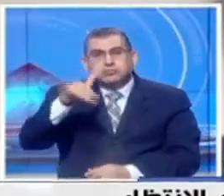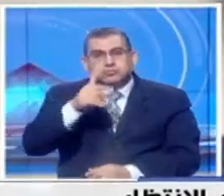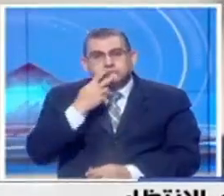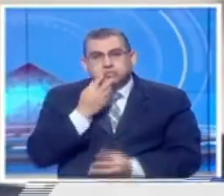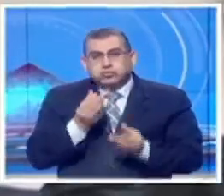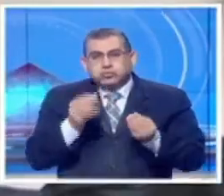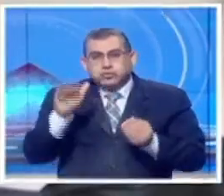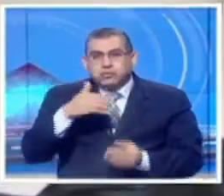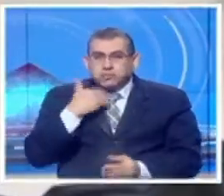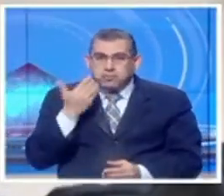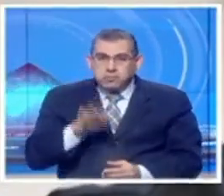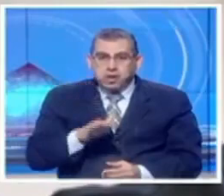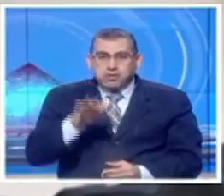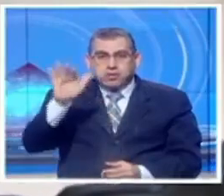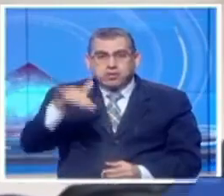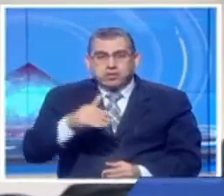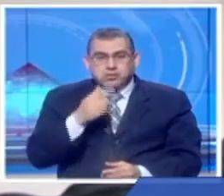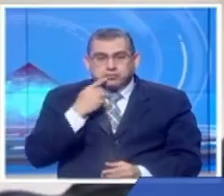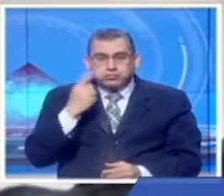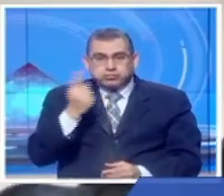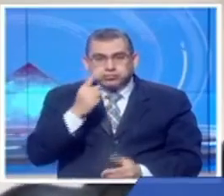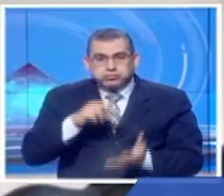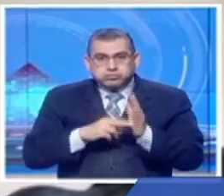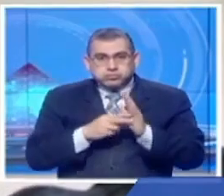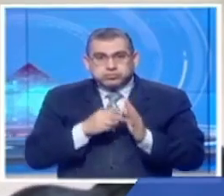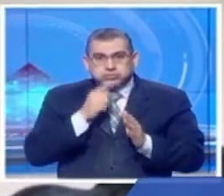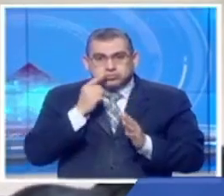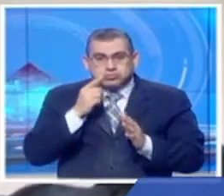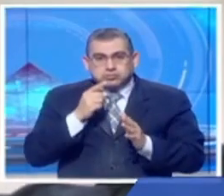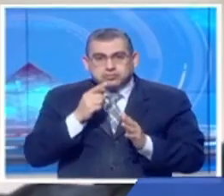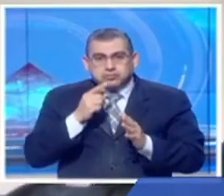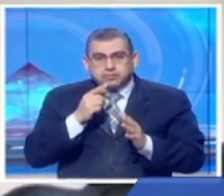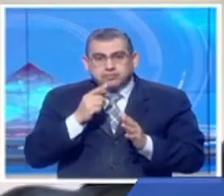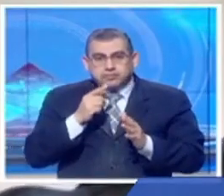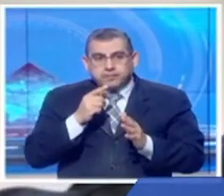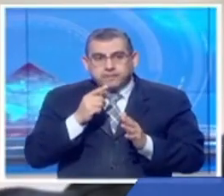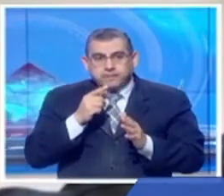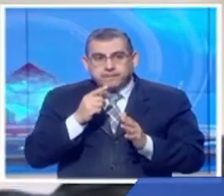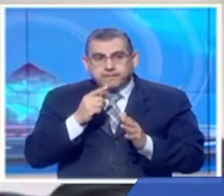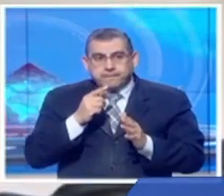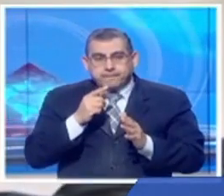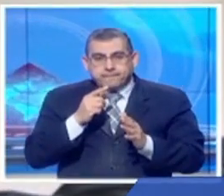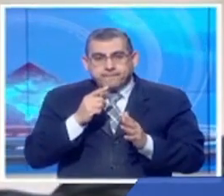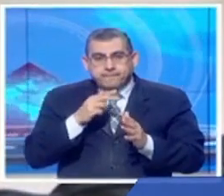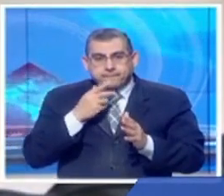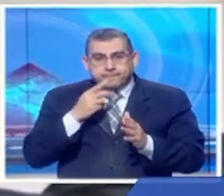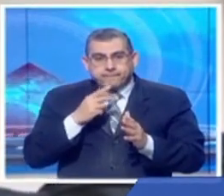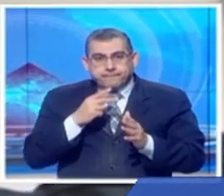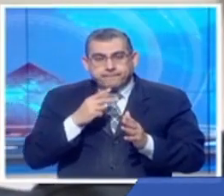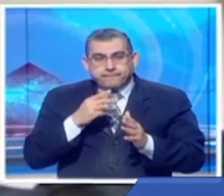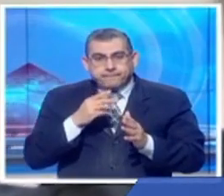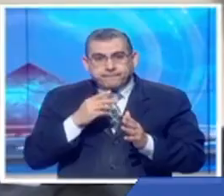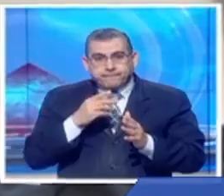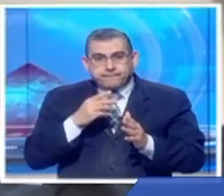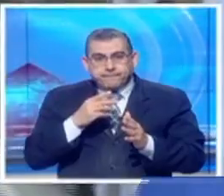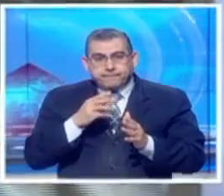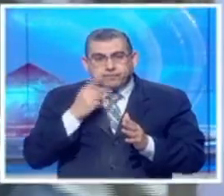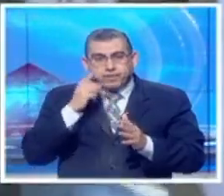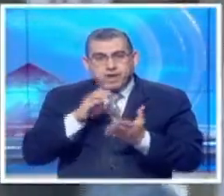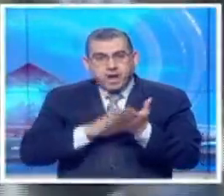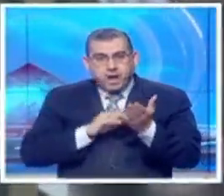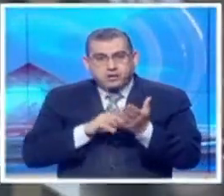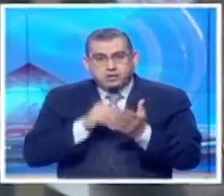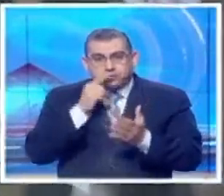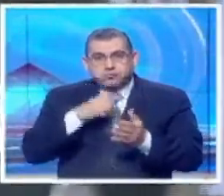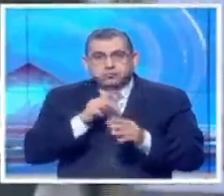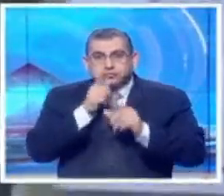اللي بيموت منهم، اللي بيجي لنا بعجز، واللي بيجي لنا ماسك ويلتشير او اللي هو على كرسي متحرك. قلما